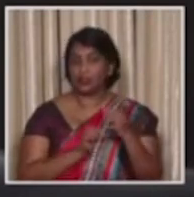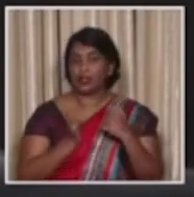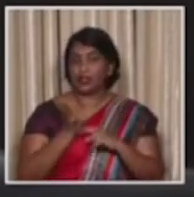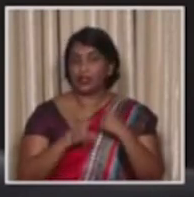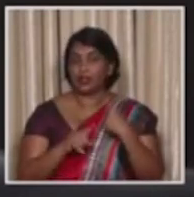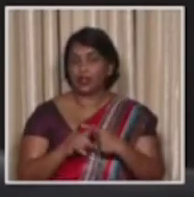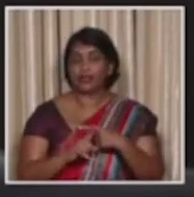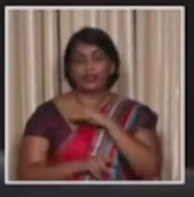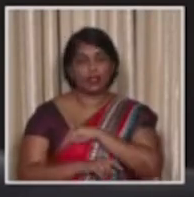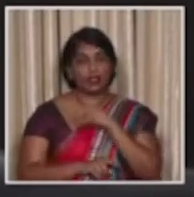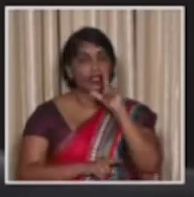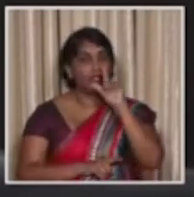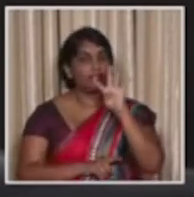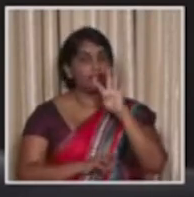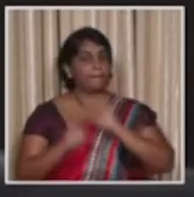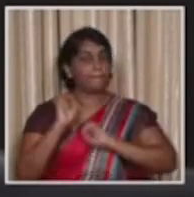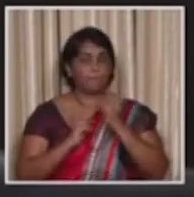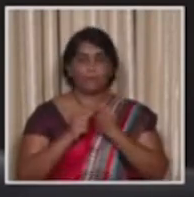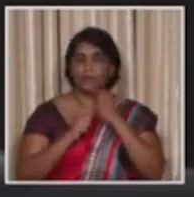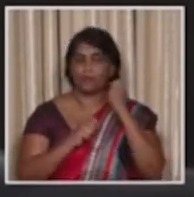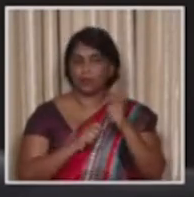බදු ආදායමෙන් 74%ක් ගිහිල්ලා තියෙනවා.